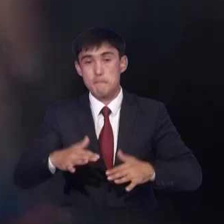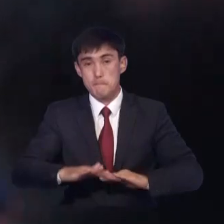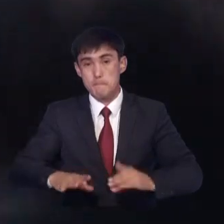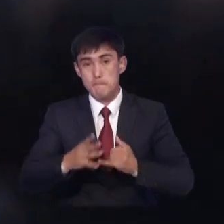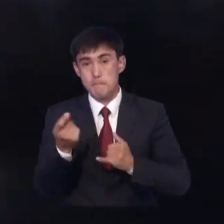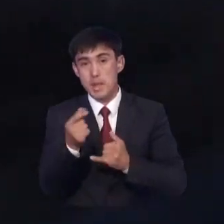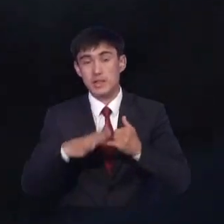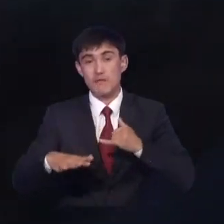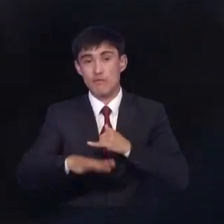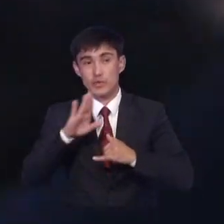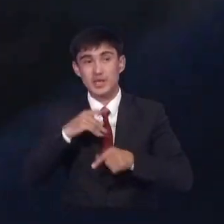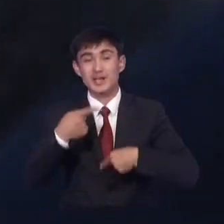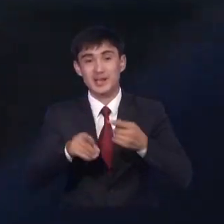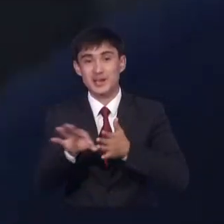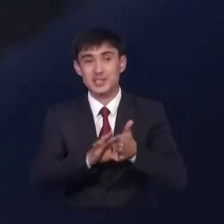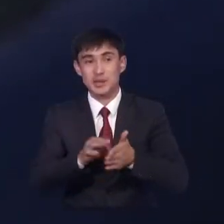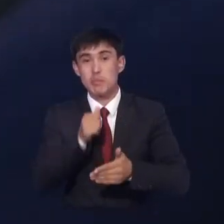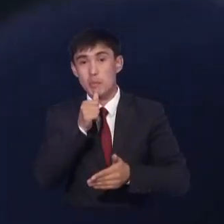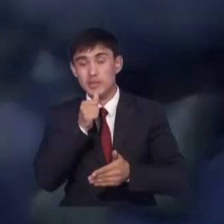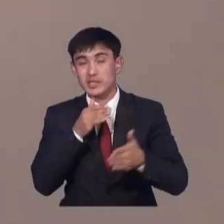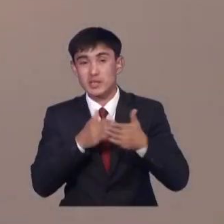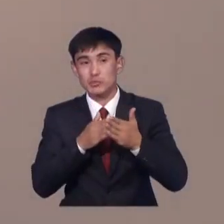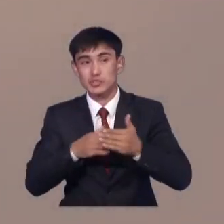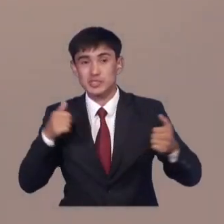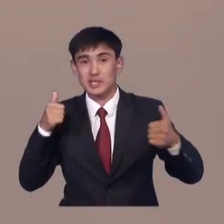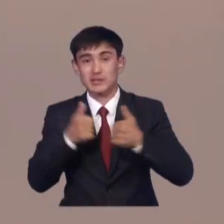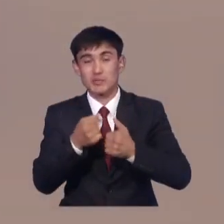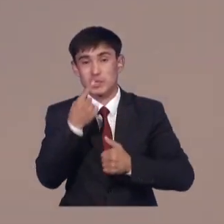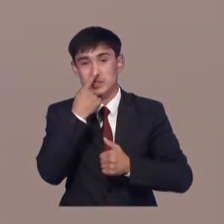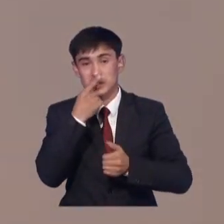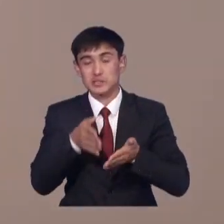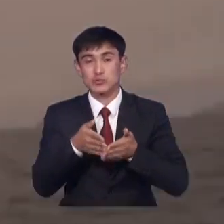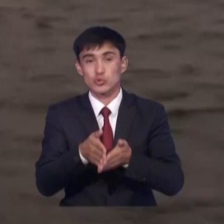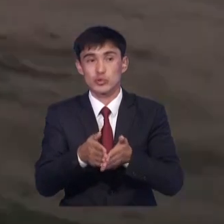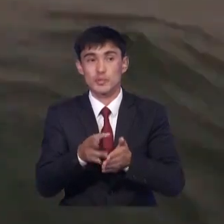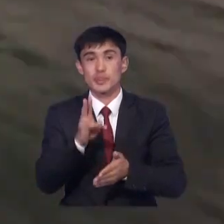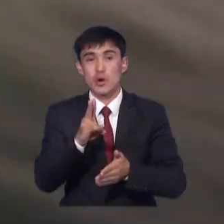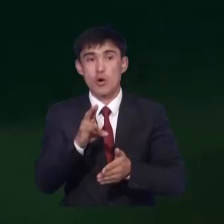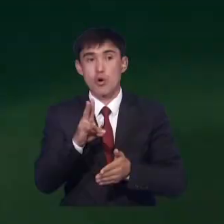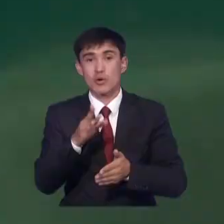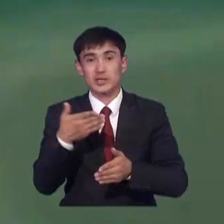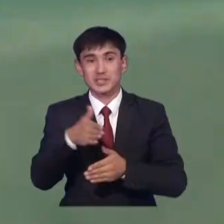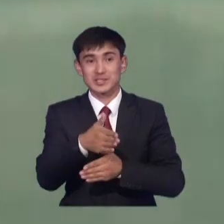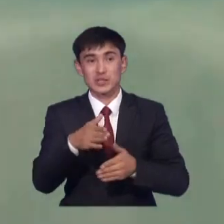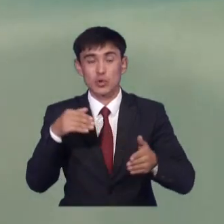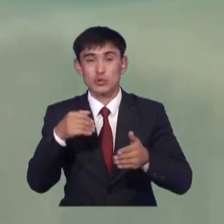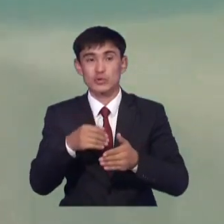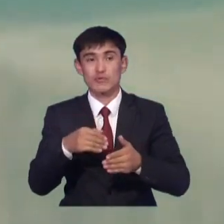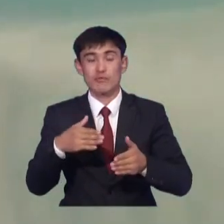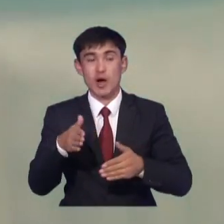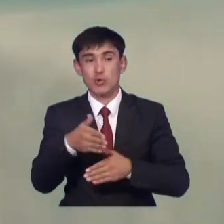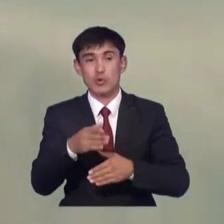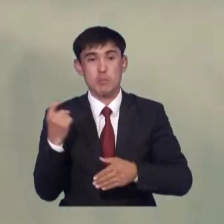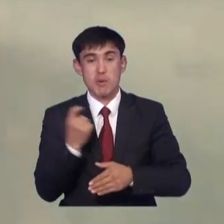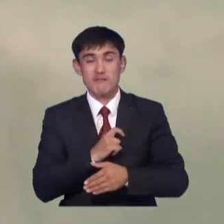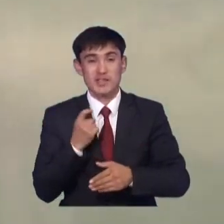оно резко сманеврировало, вероятно, попытки не допустить столкновения с приближающимся судном. Однако киль все-таки затронул гиганта. Поведение